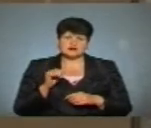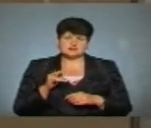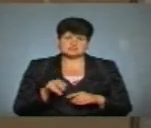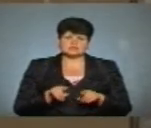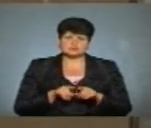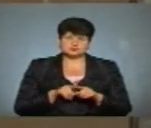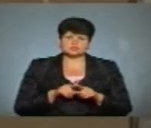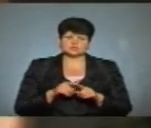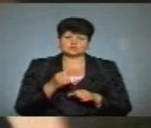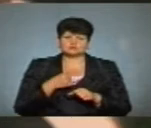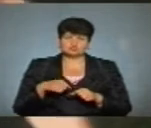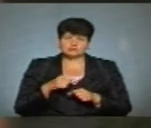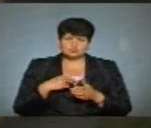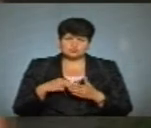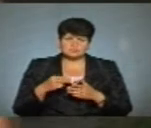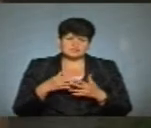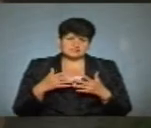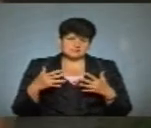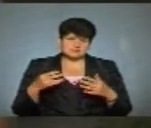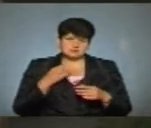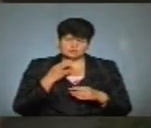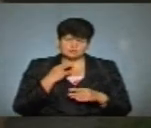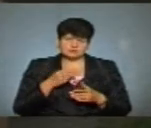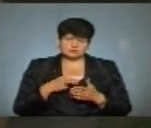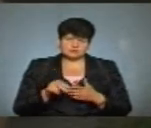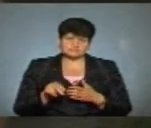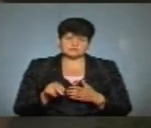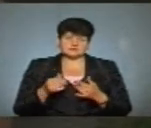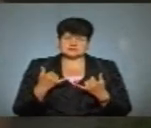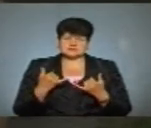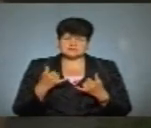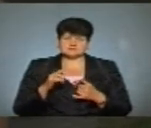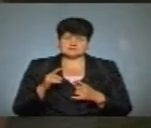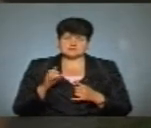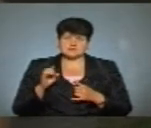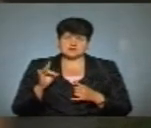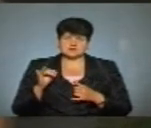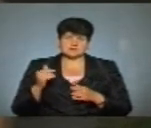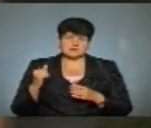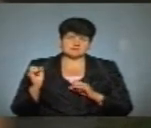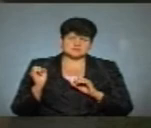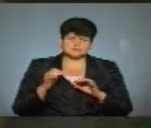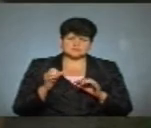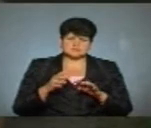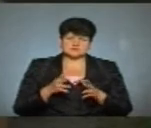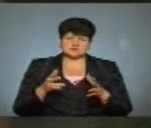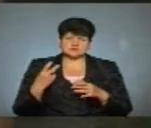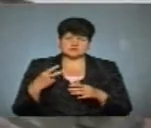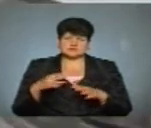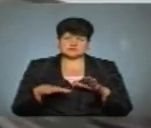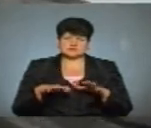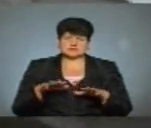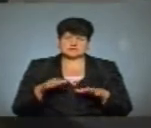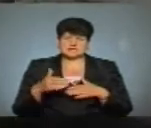тушонки закупили і інші продукти харчування. Зараз в баржі ще маємо теж загрузити більше 20 ящиків ще